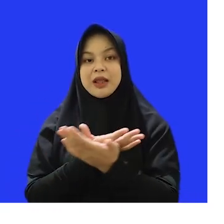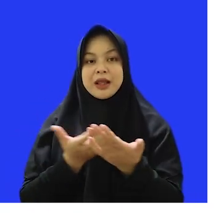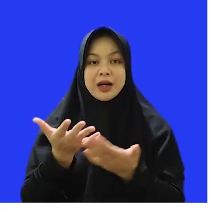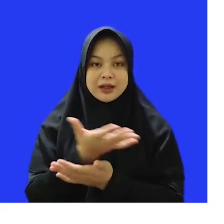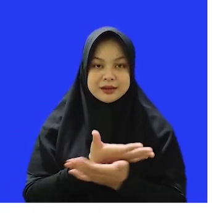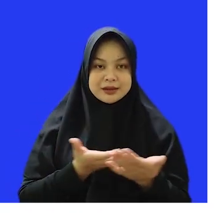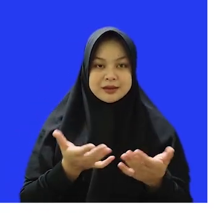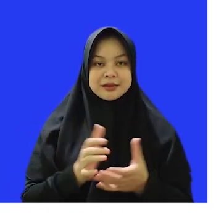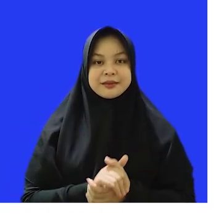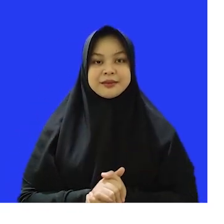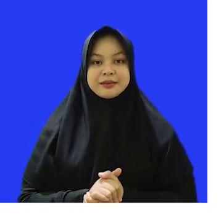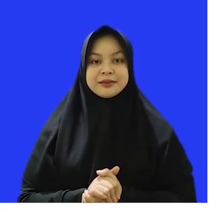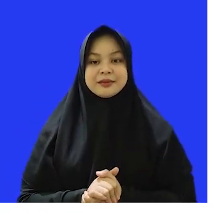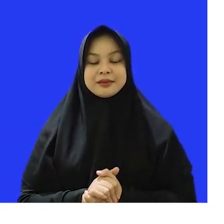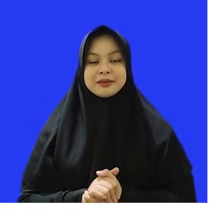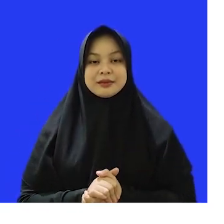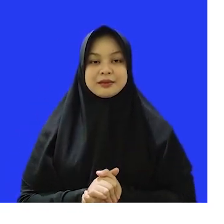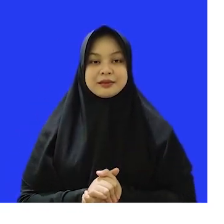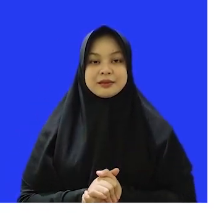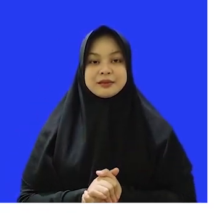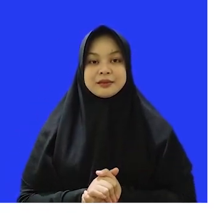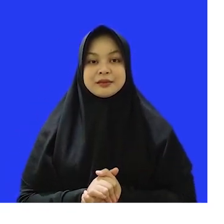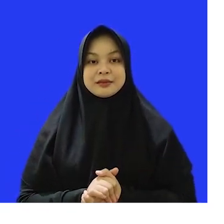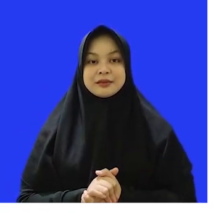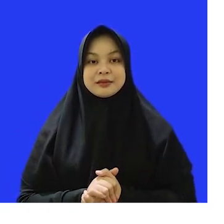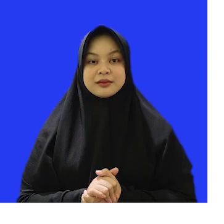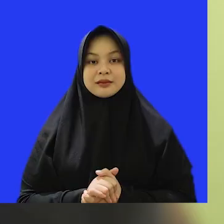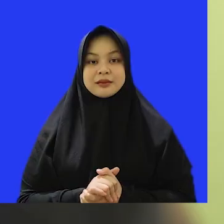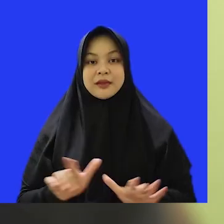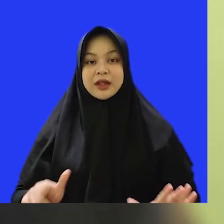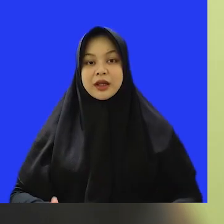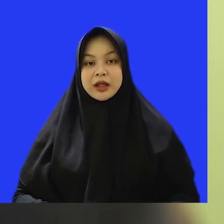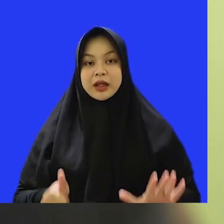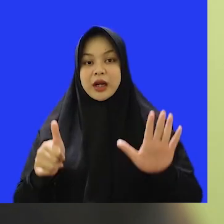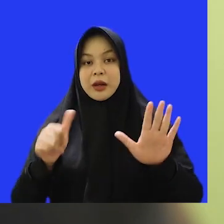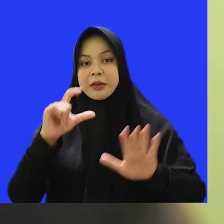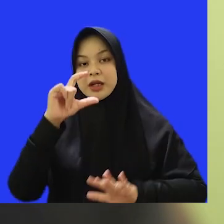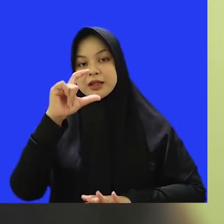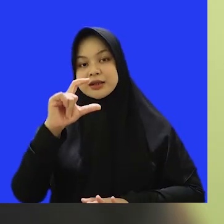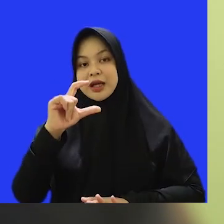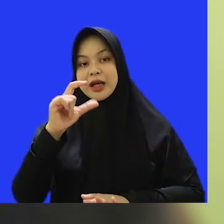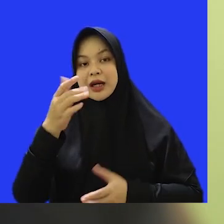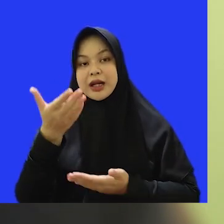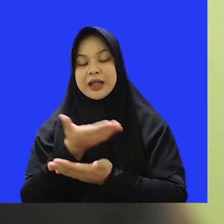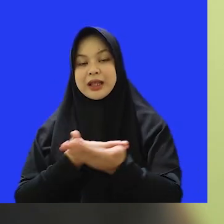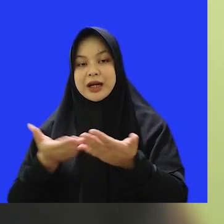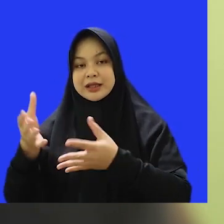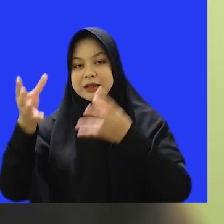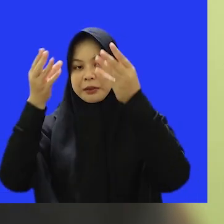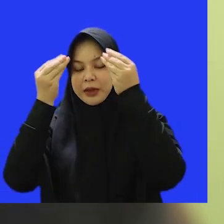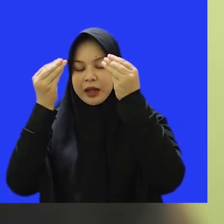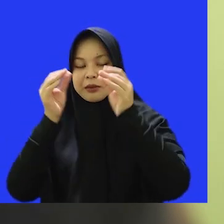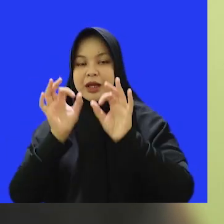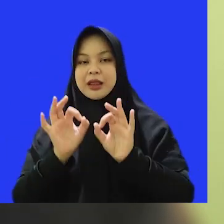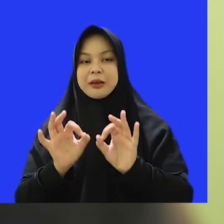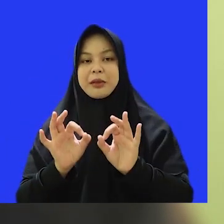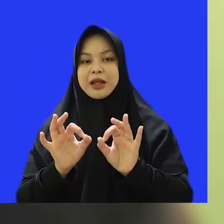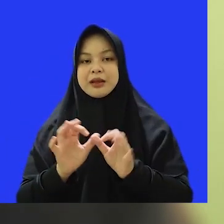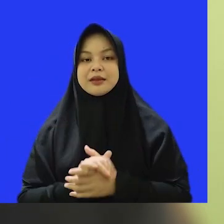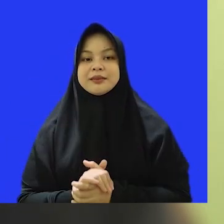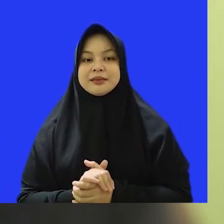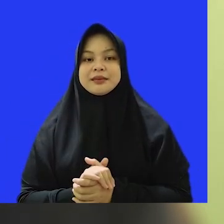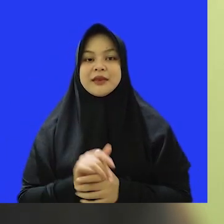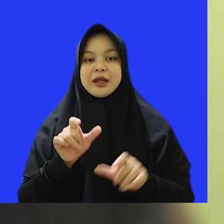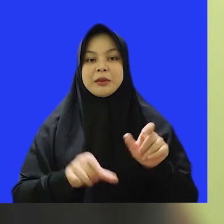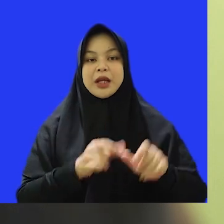Pahami cara berinteraksi dengan disabilitas. Keenam, pahami cara berinteraksi yang tepat dengan